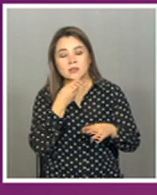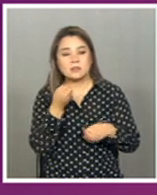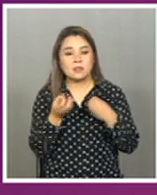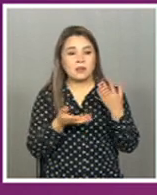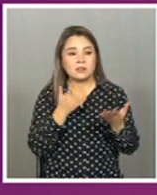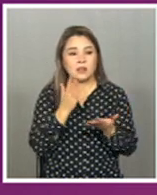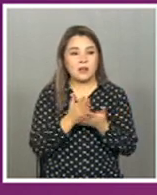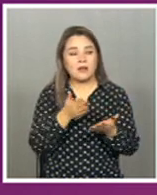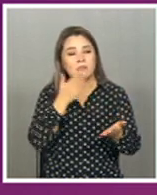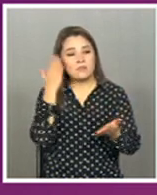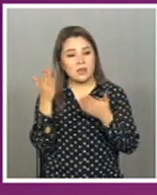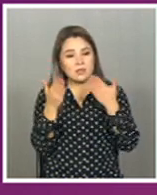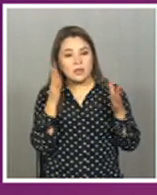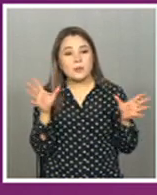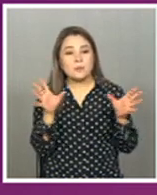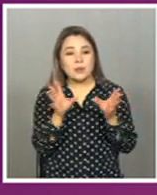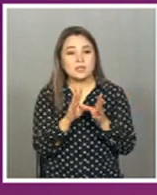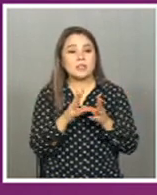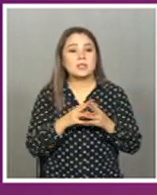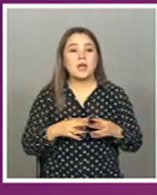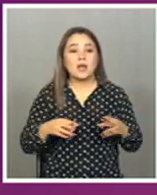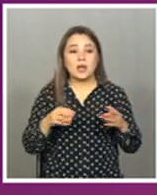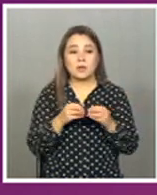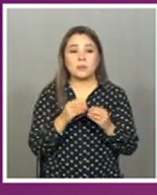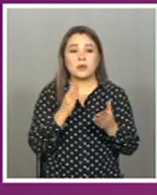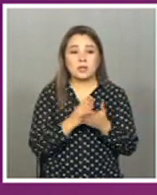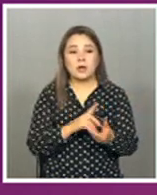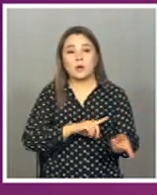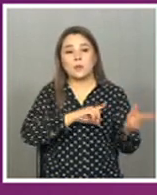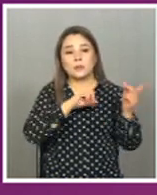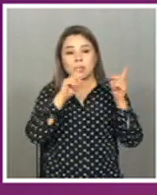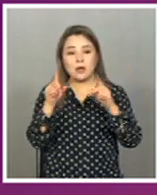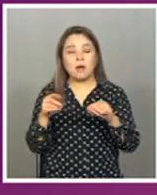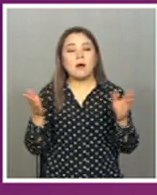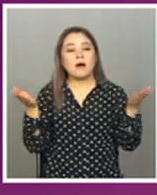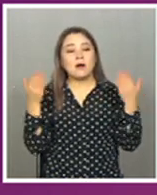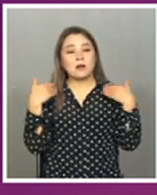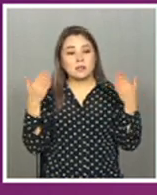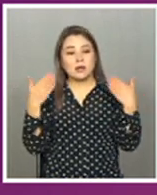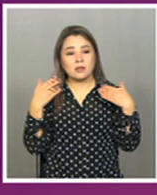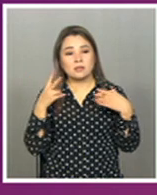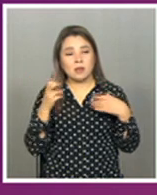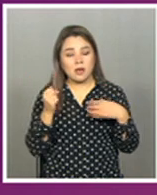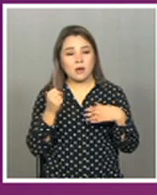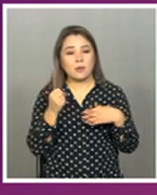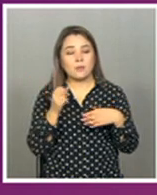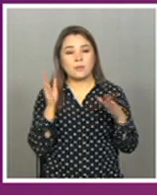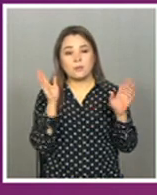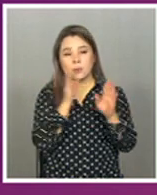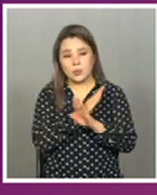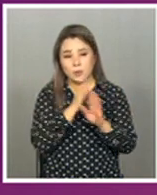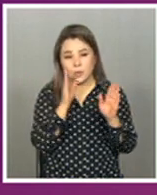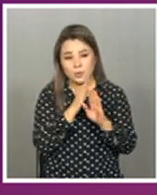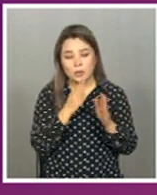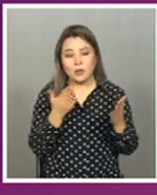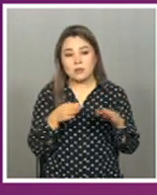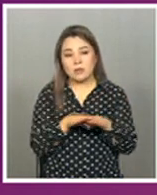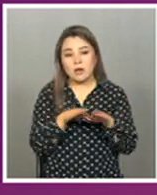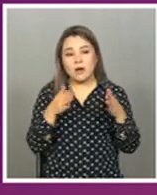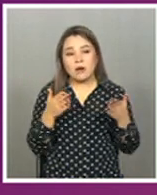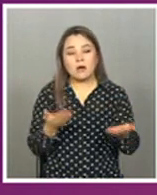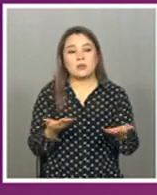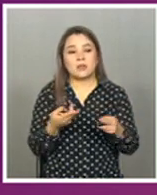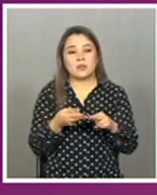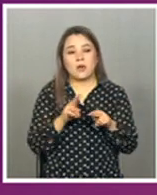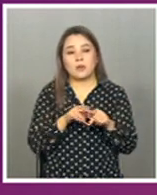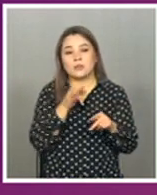весело вместе с семьей отправиться отдыхать на природу. Так какое время года